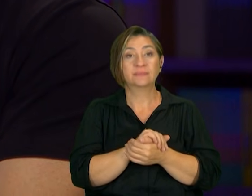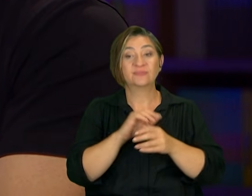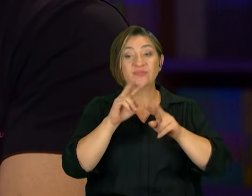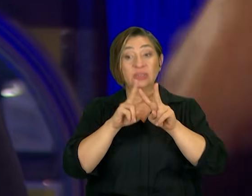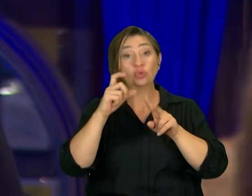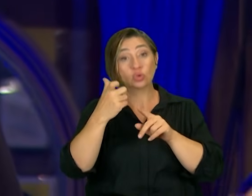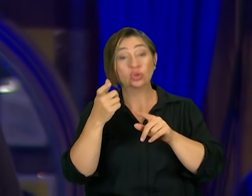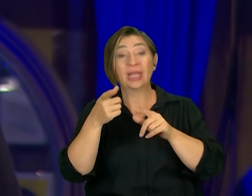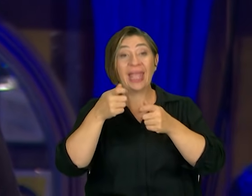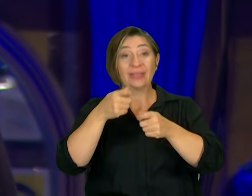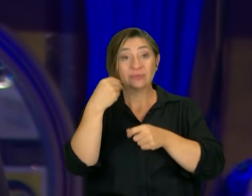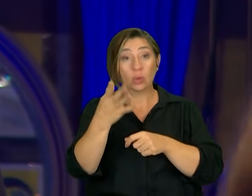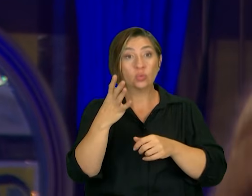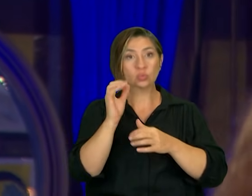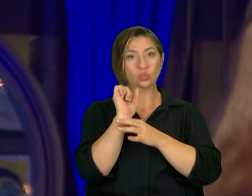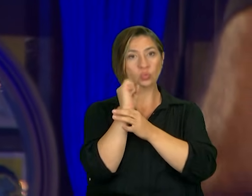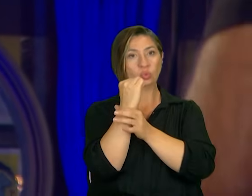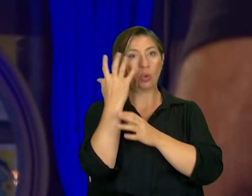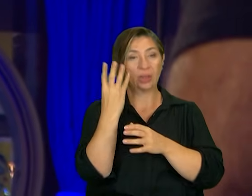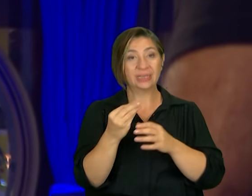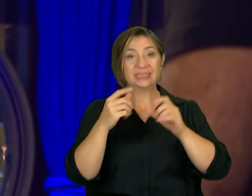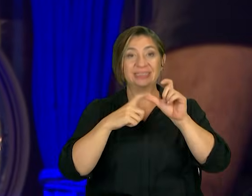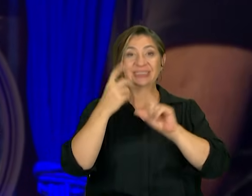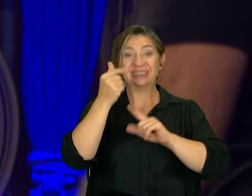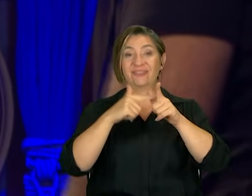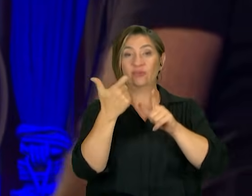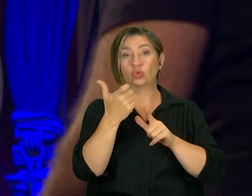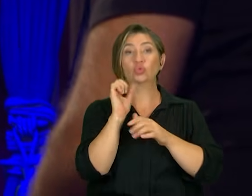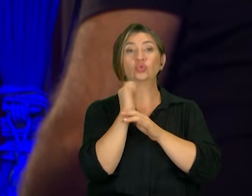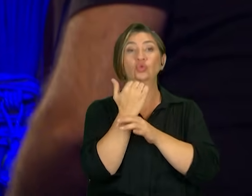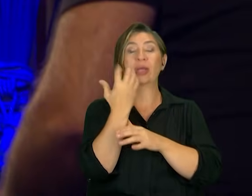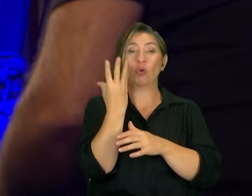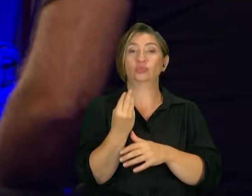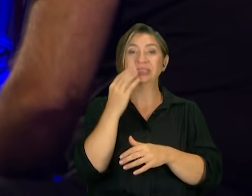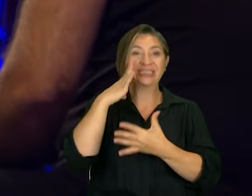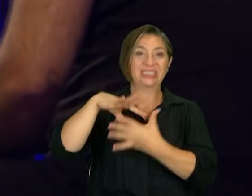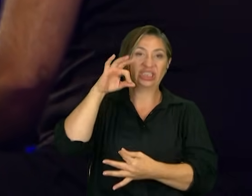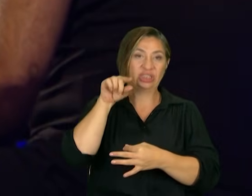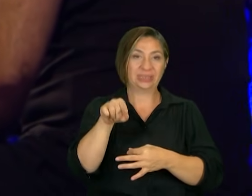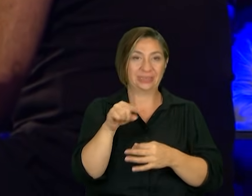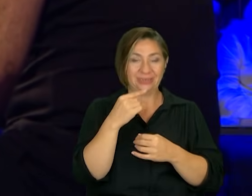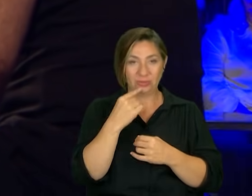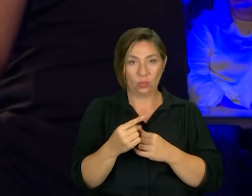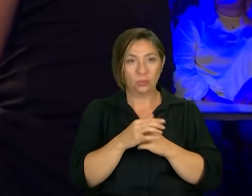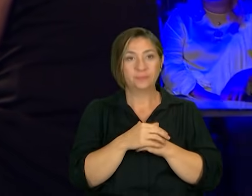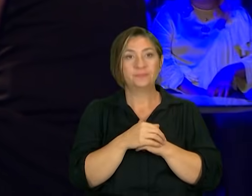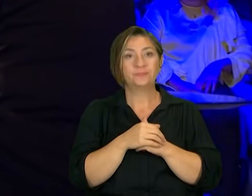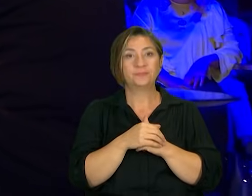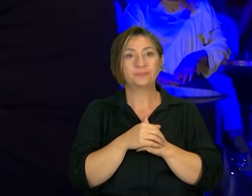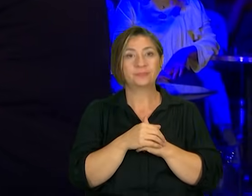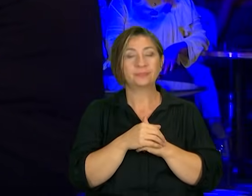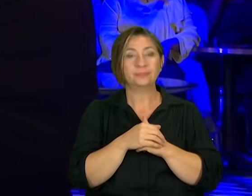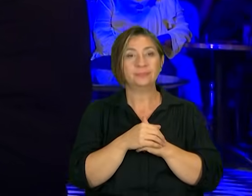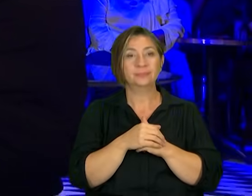Chun eğitimi veren kişilere, ustalaşan kişilere de Sifu deniyor. Ustalaşmış kişi anlamına geliyor verilen, verdiği eğitimde.